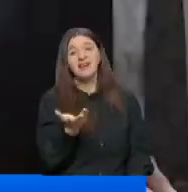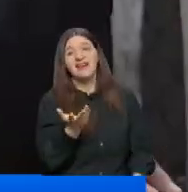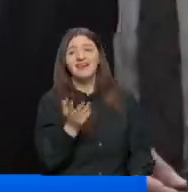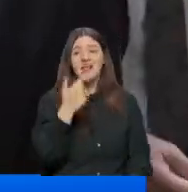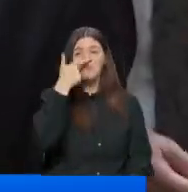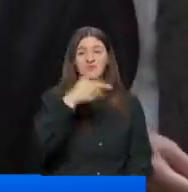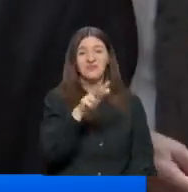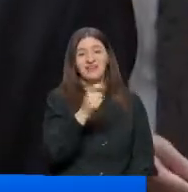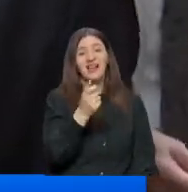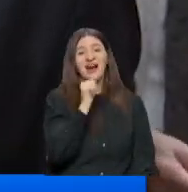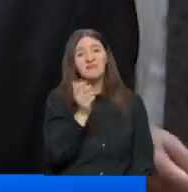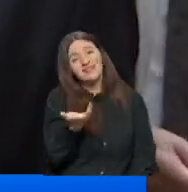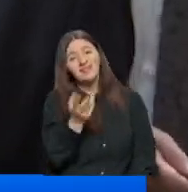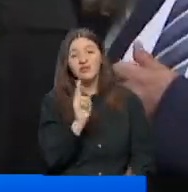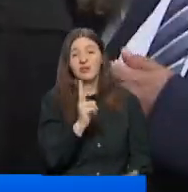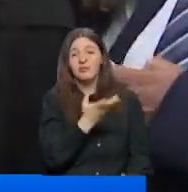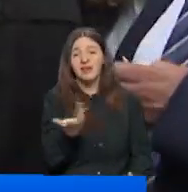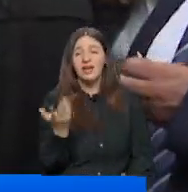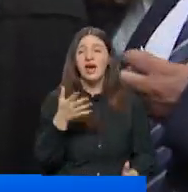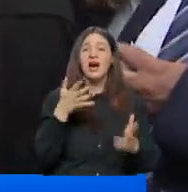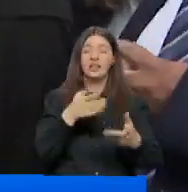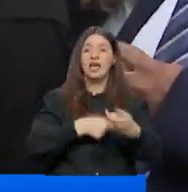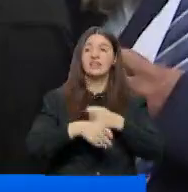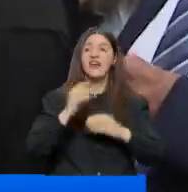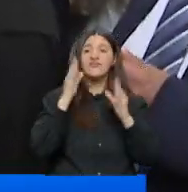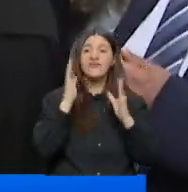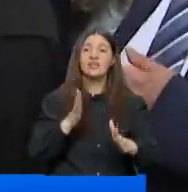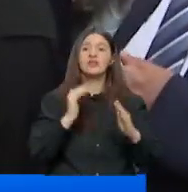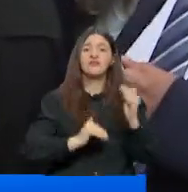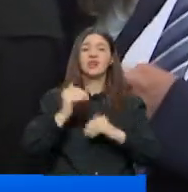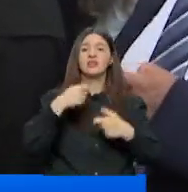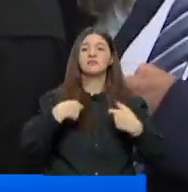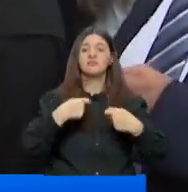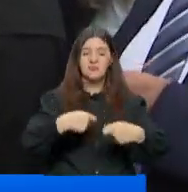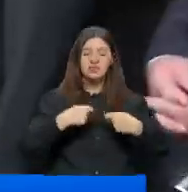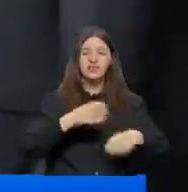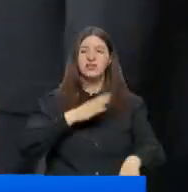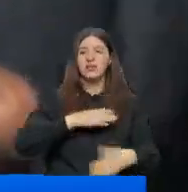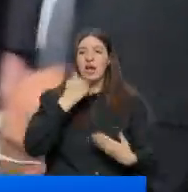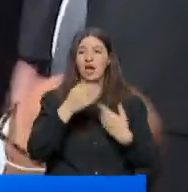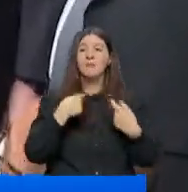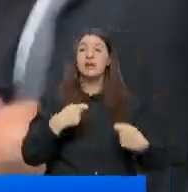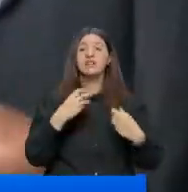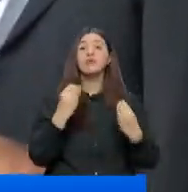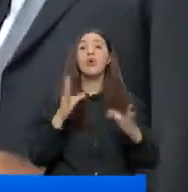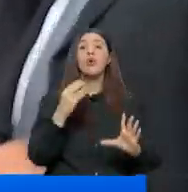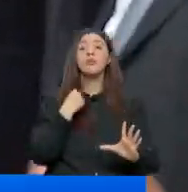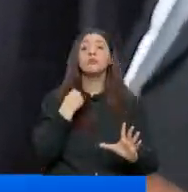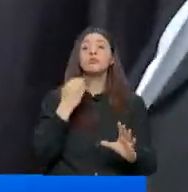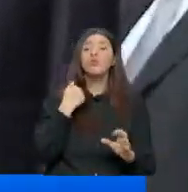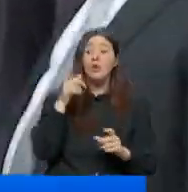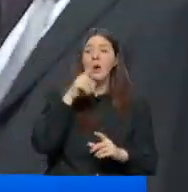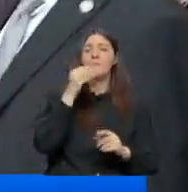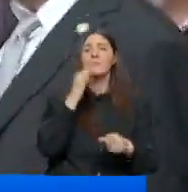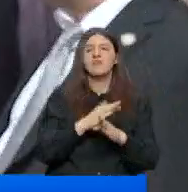göre abi, mazot 30 milyon abi. Mazota göre normal abi. Hal esnafı en çok artan maliyetlerden dert yandı. Masraf çok. Masrafa boğuluyoruz. Meyve